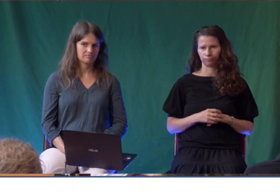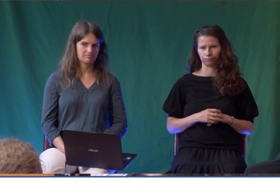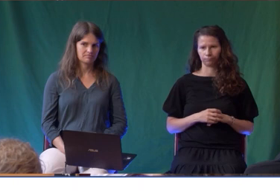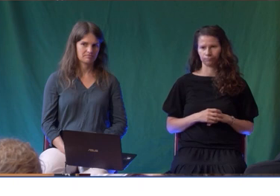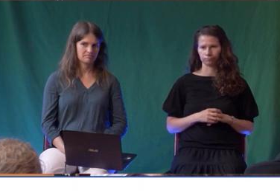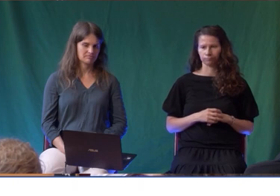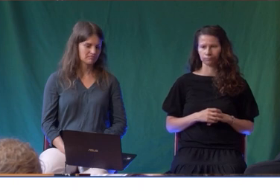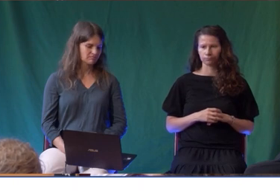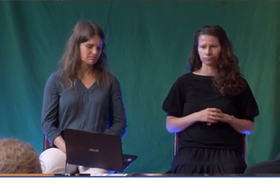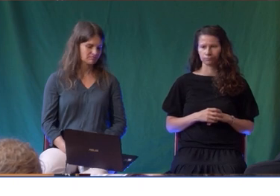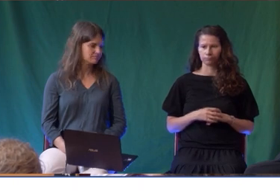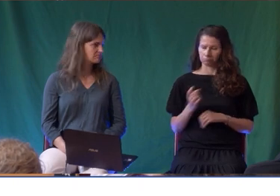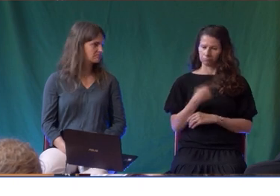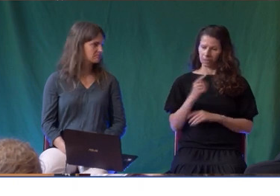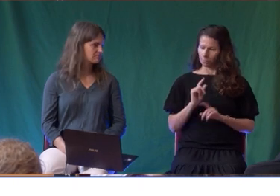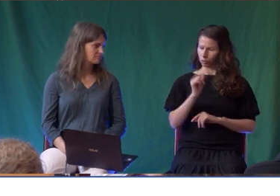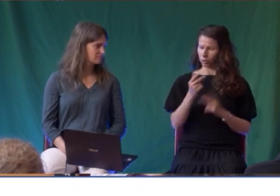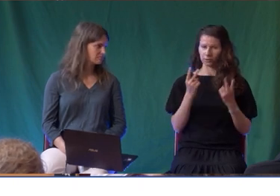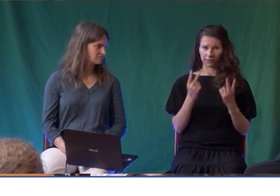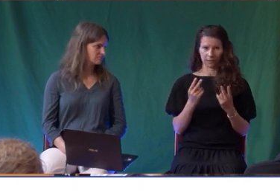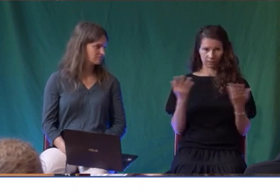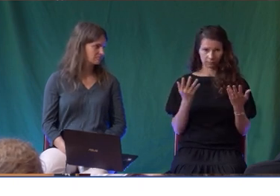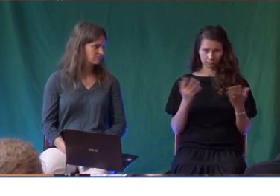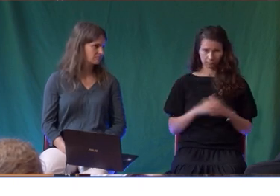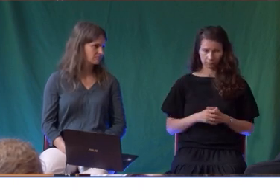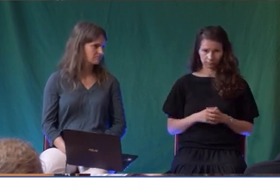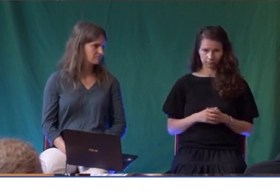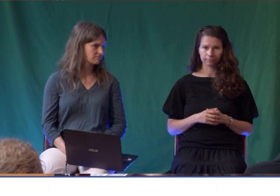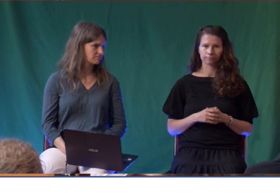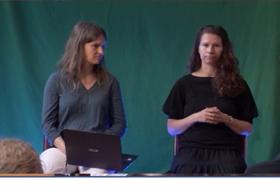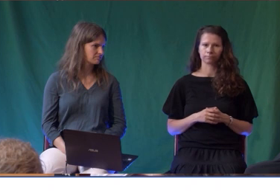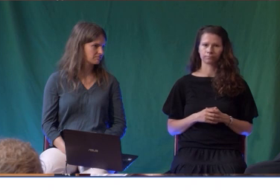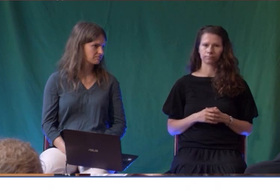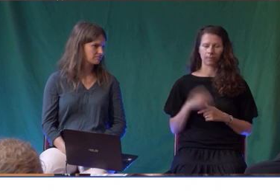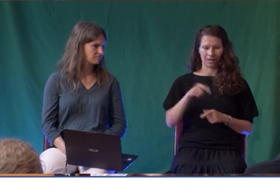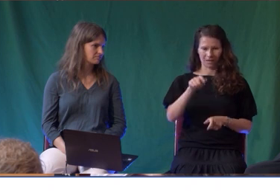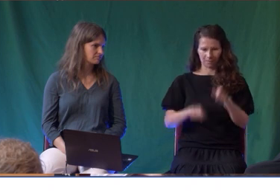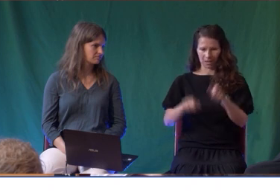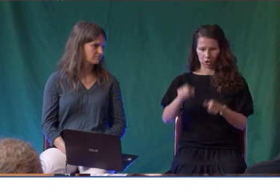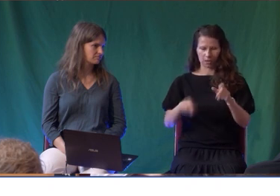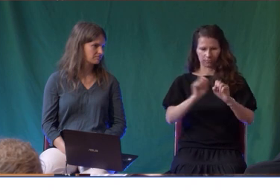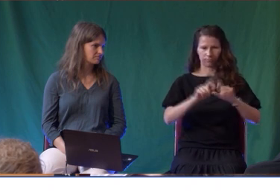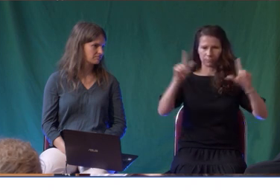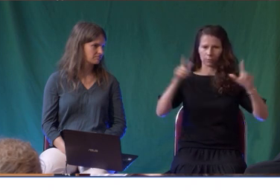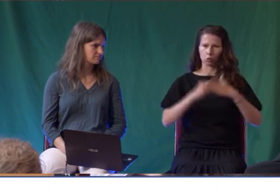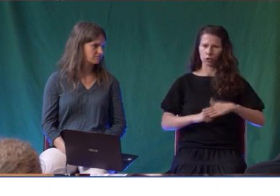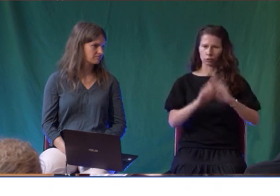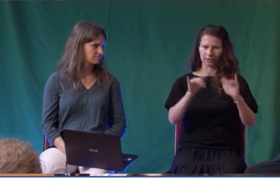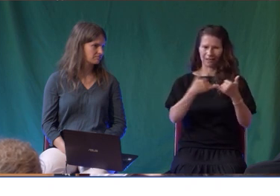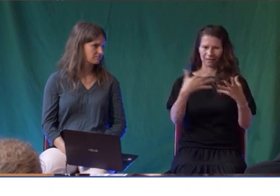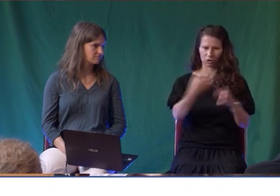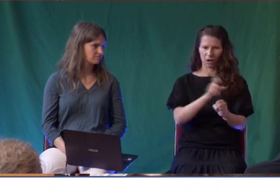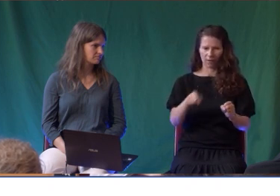besonders wichtig ist uns dass die Menschen anders über unterstützte Elternschaft denken